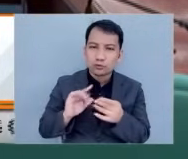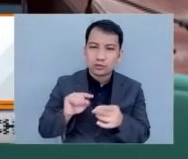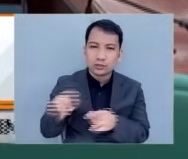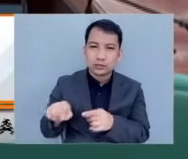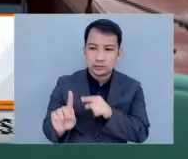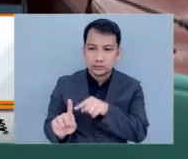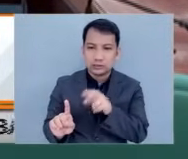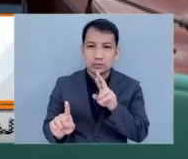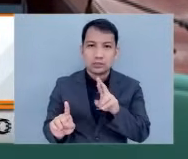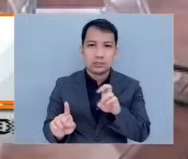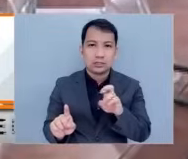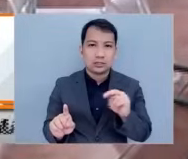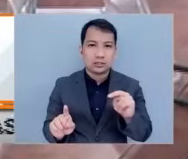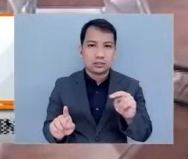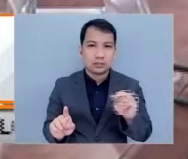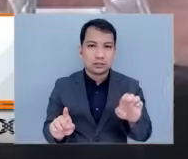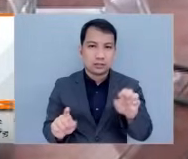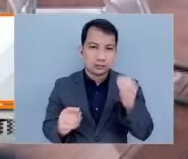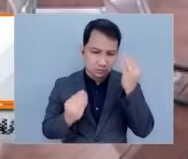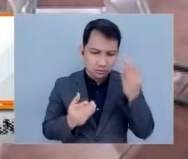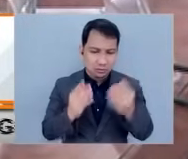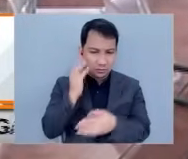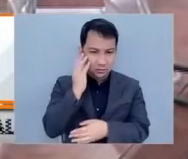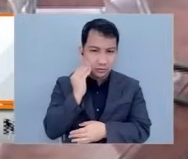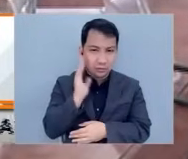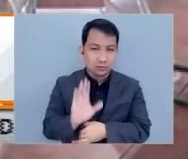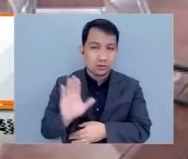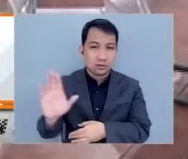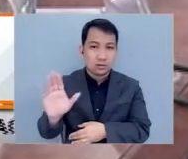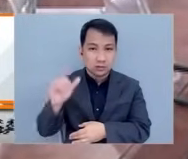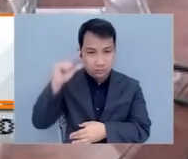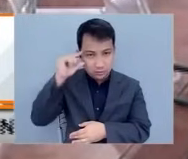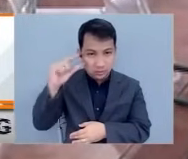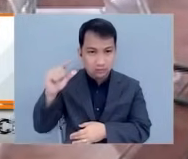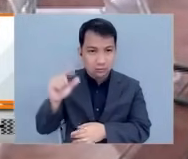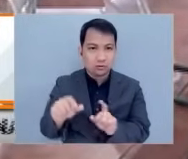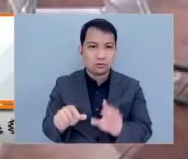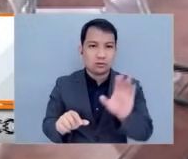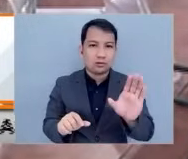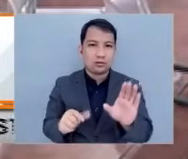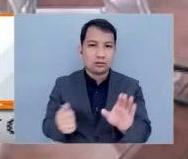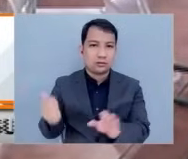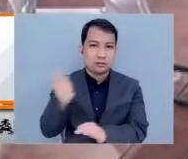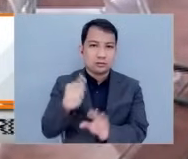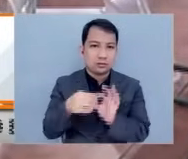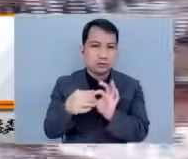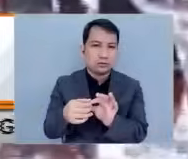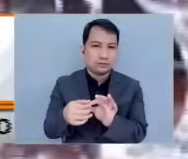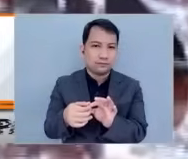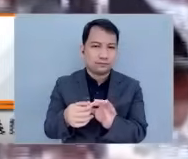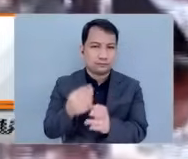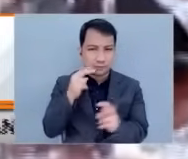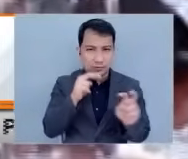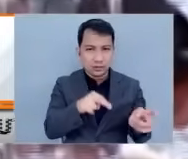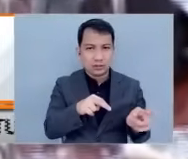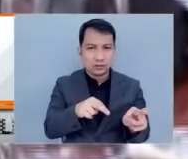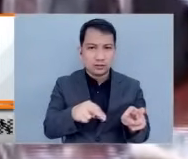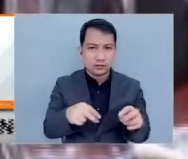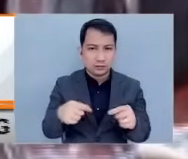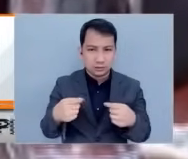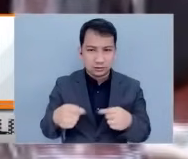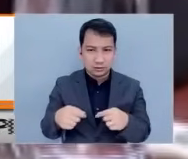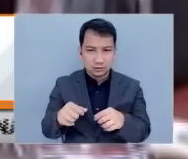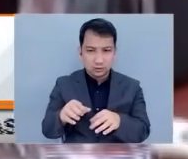mga bangungot na naranasan niya sa kamay ni Pastor Quiboloy at sa mga matataas na opisyal nito. Kitang nanginginig pa ang kamay niya